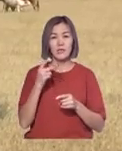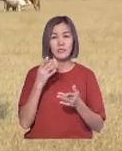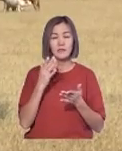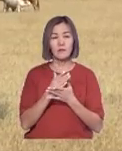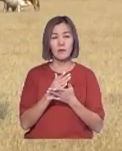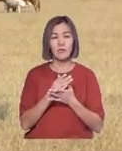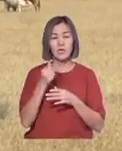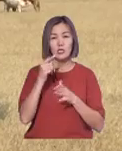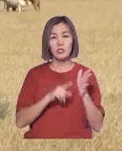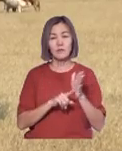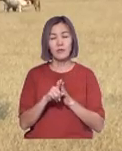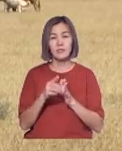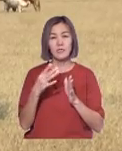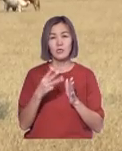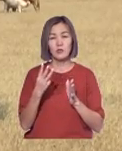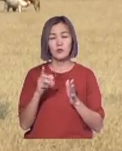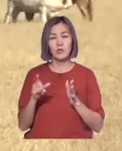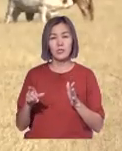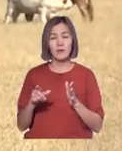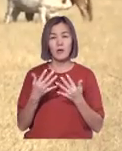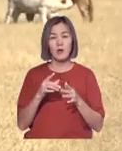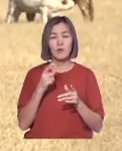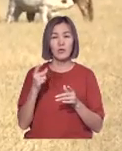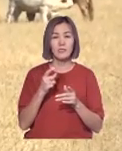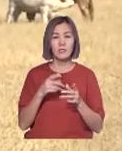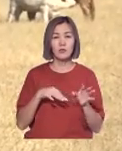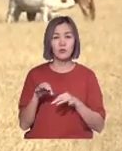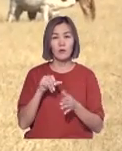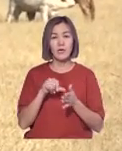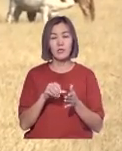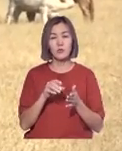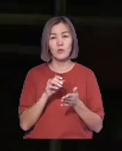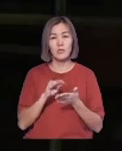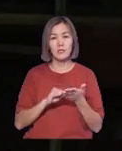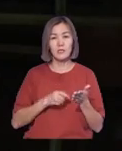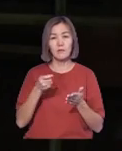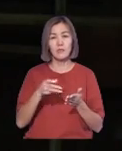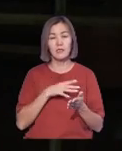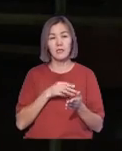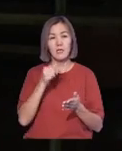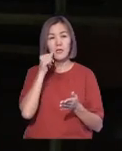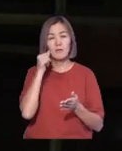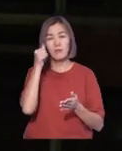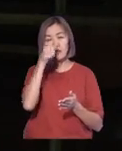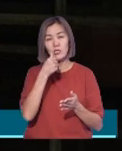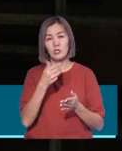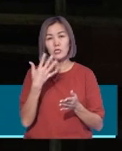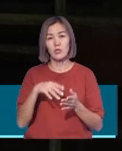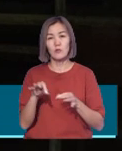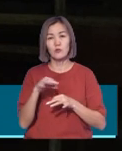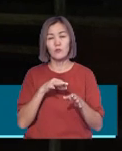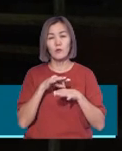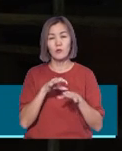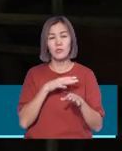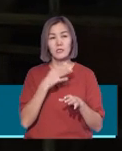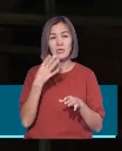бар. Жыл басынан бері 43 адам мал шаруашылығы бағытында жобаға қатысуға ниет білдірген. Былтырғы жылы 50 жоба өткізіп,